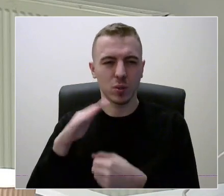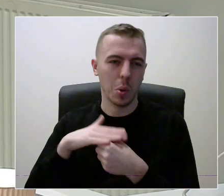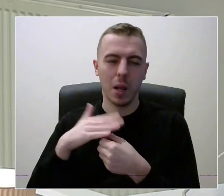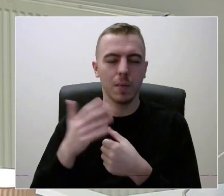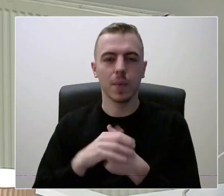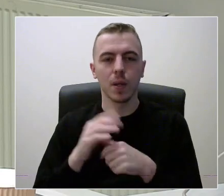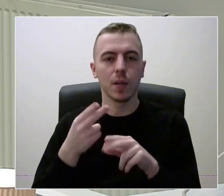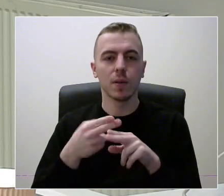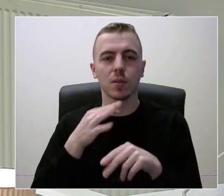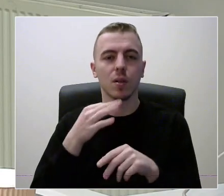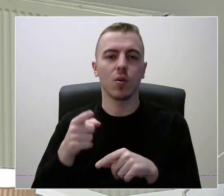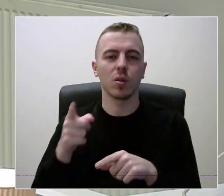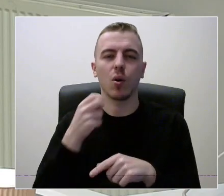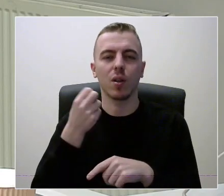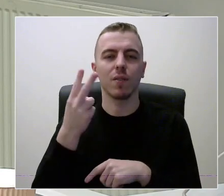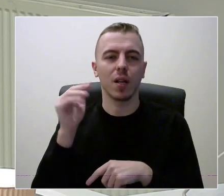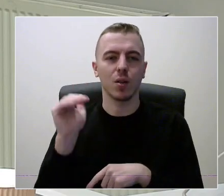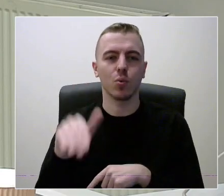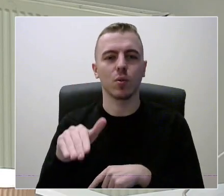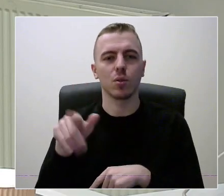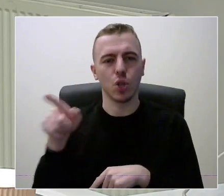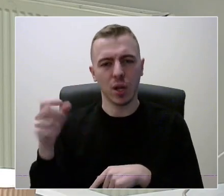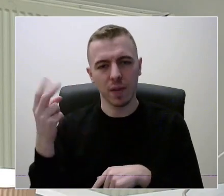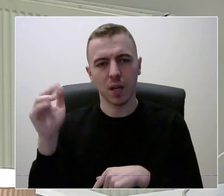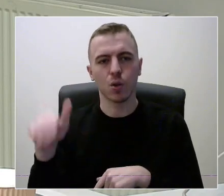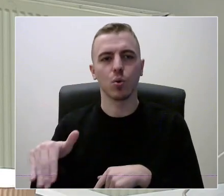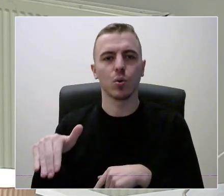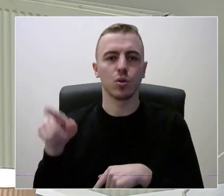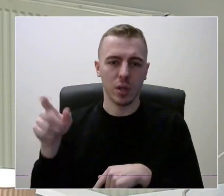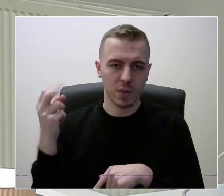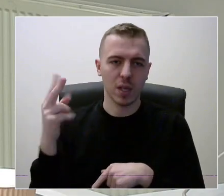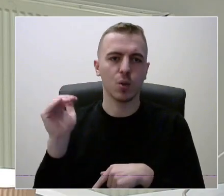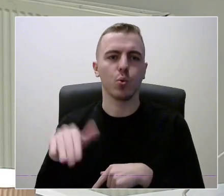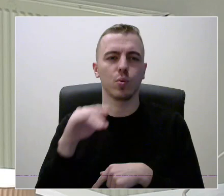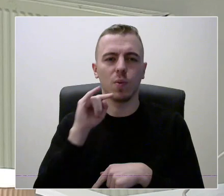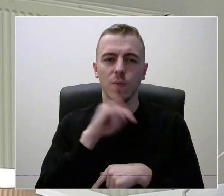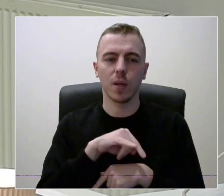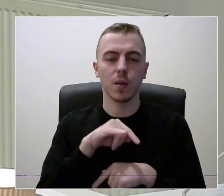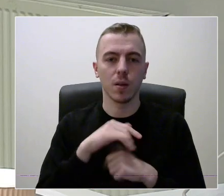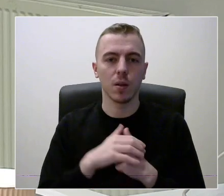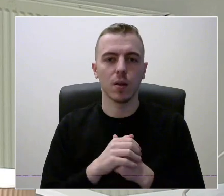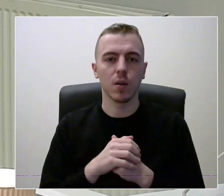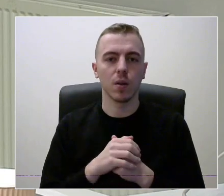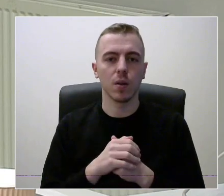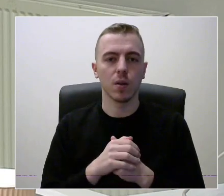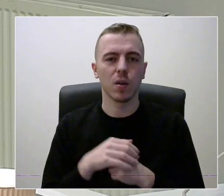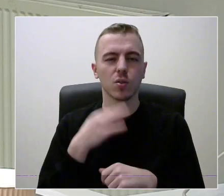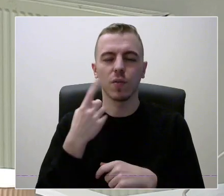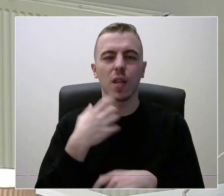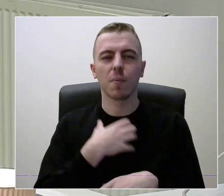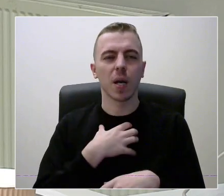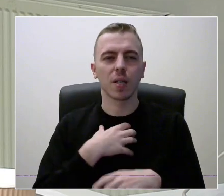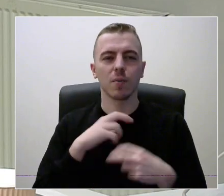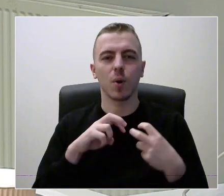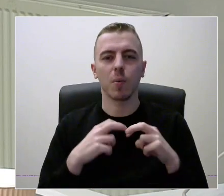sako, tai čia va 12 tūkstančių, ir čia 12 tūkstančių, ir čia 12 tūkstančių. Aš matau vieną pagrindinę problemą ta, kad